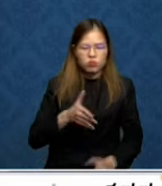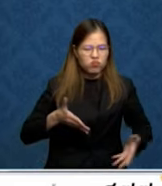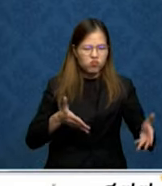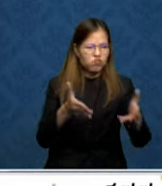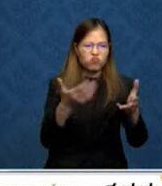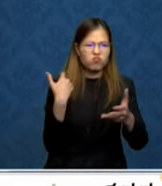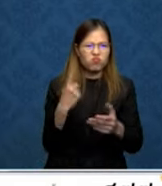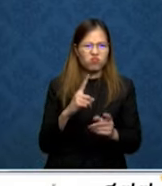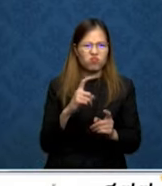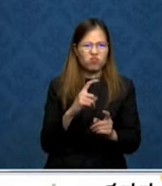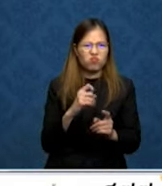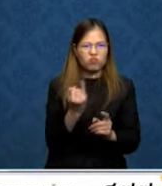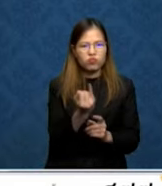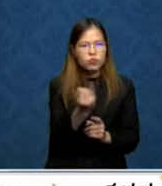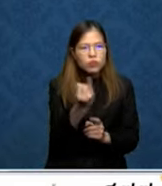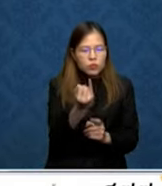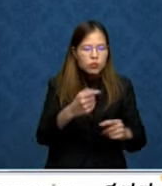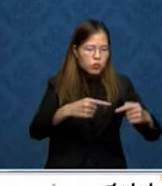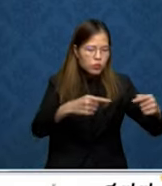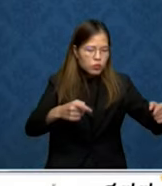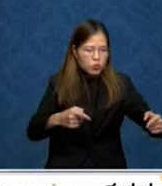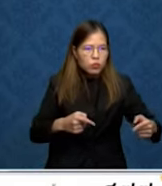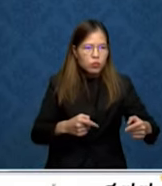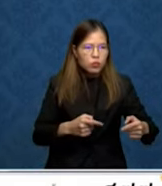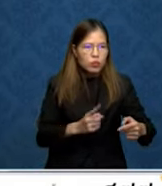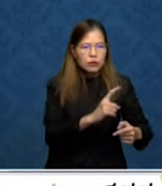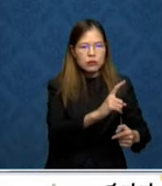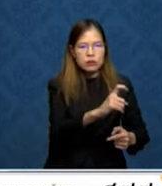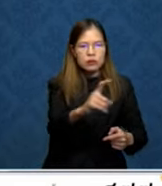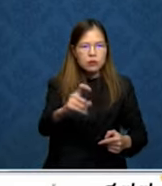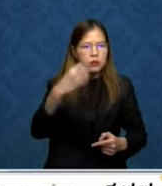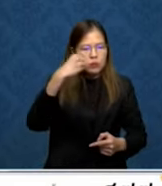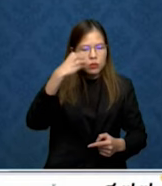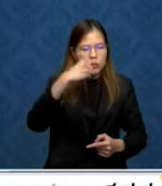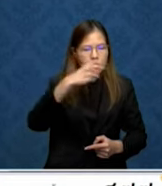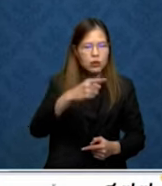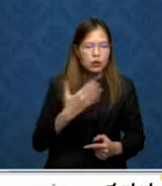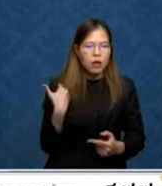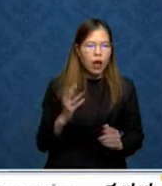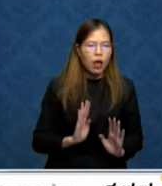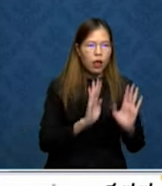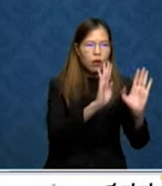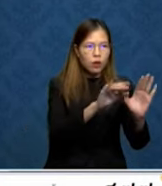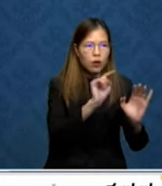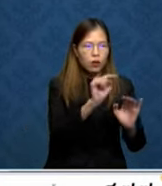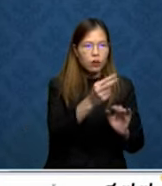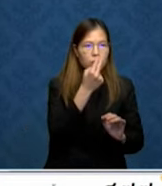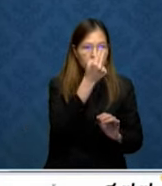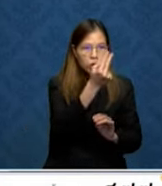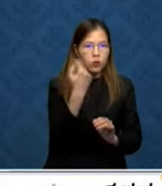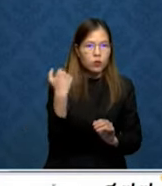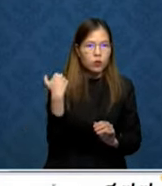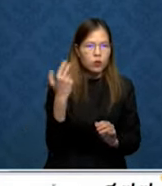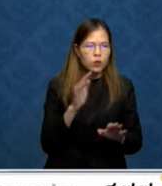เป็นบ่อผิวแตกเป็นทางลายยาวถนนสุดไหลทางสุดก็อยากจะฝากแขวงทางหลวงพิจิตรช่ว